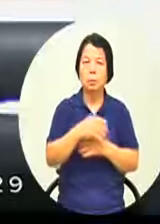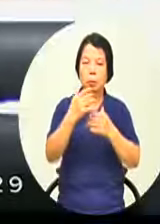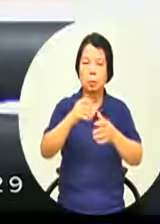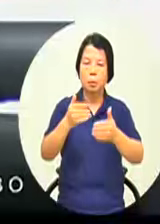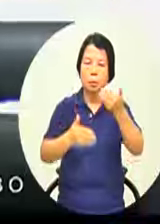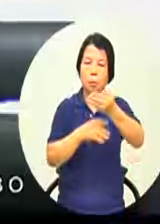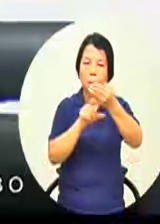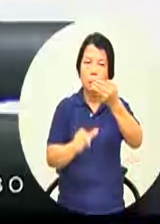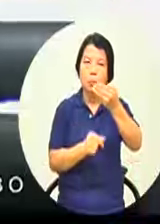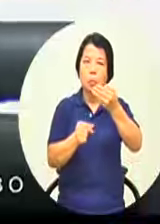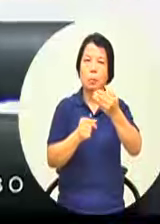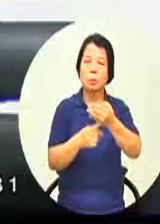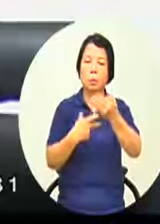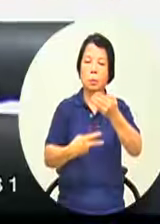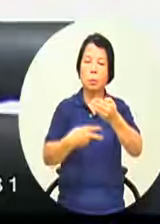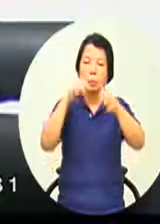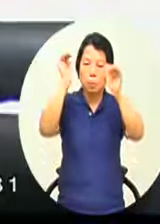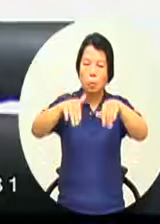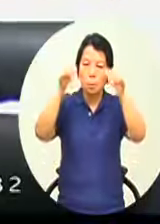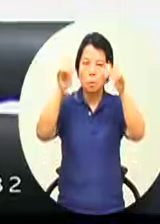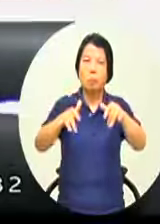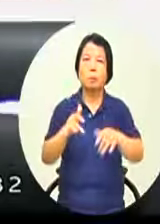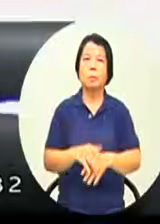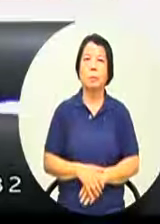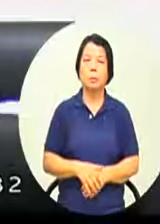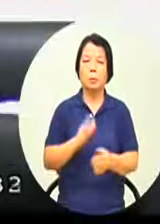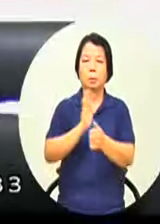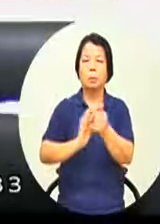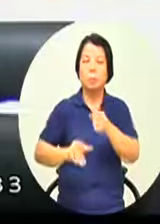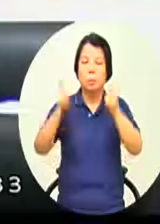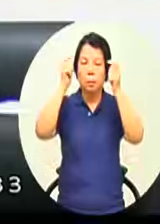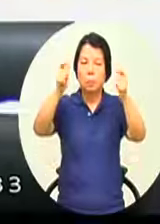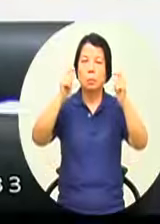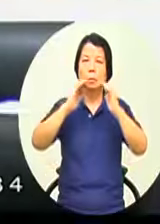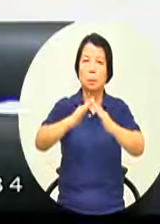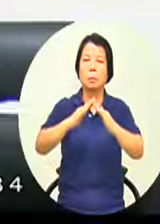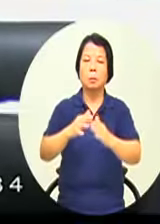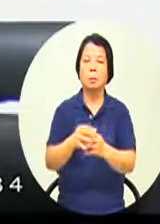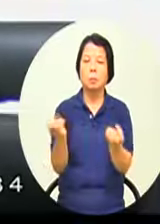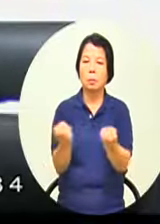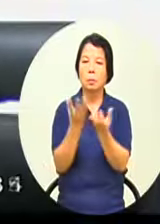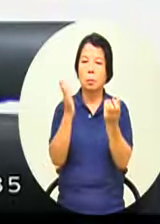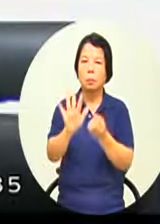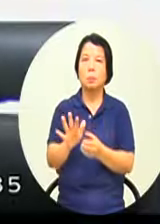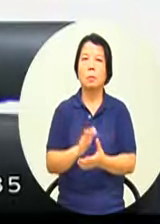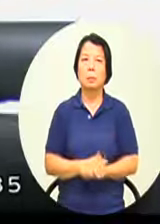月二号已经下大雨，造成高雄市的灾情。